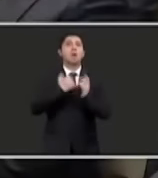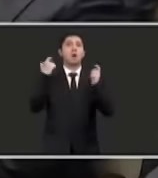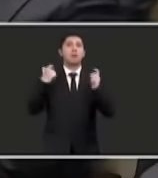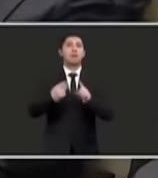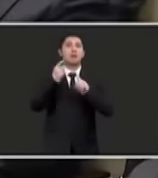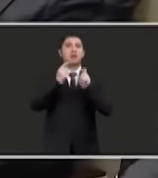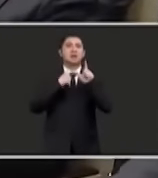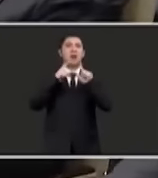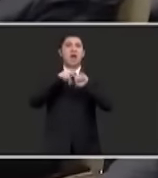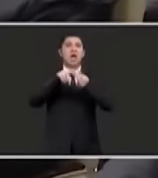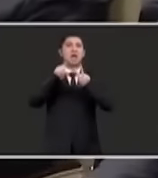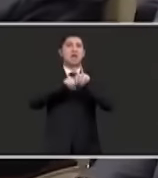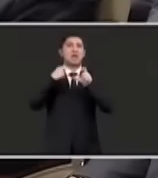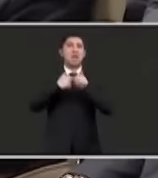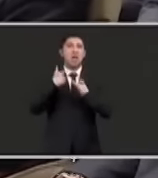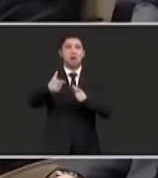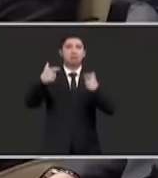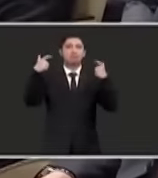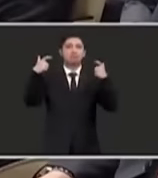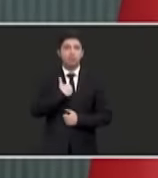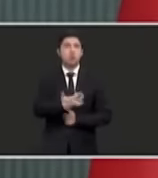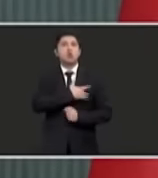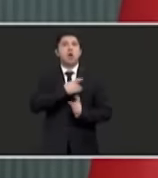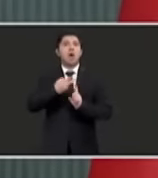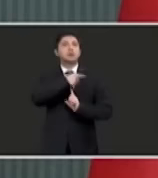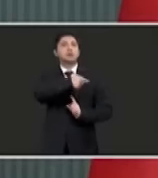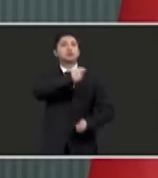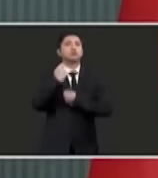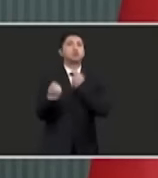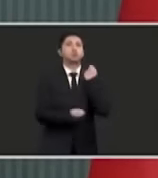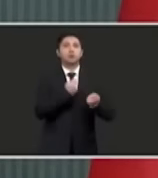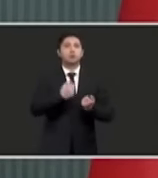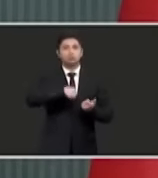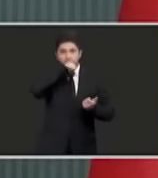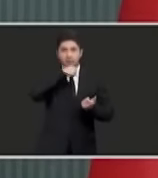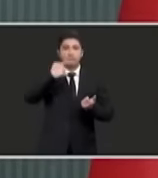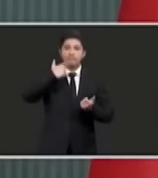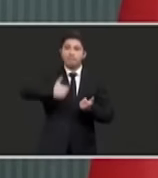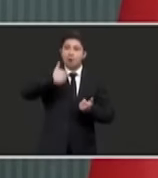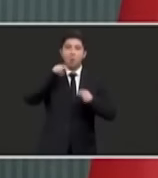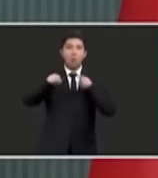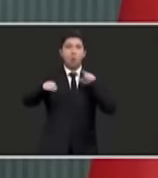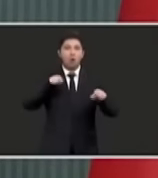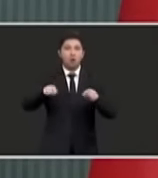σύραξη με την Ελλάδα, με τη χώρα σας. Άρα λοιπόν, προκειμένου να μην καταλήξουμε